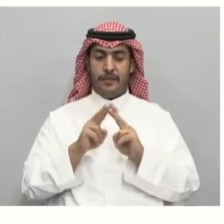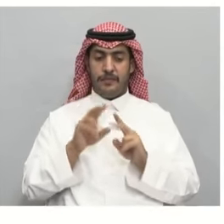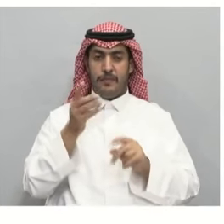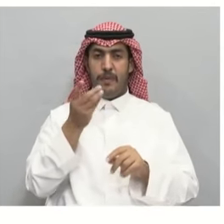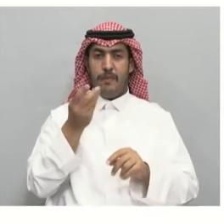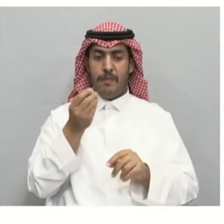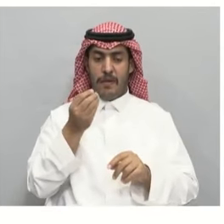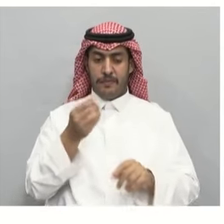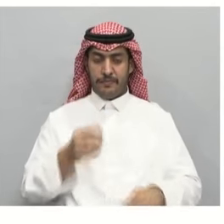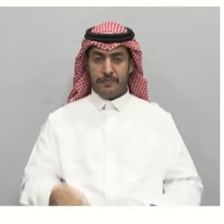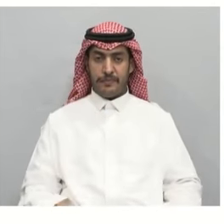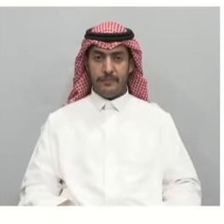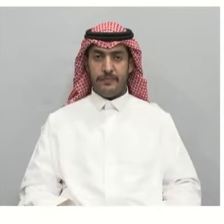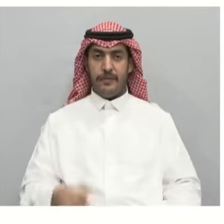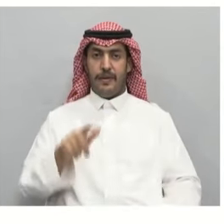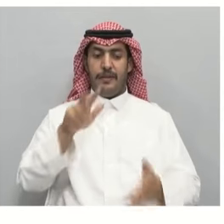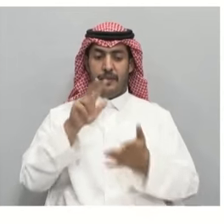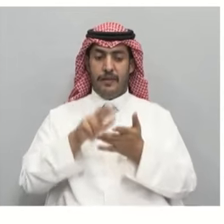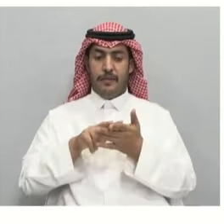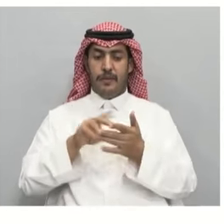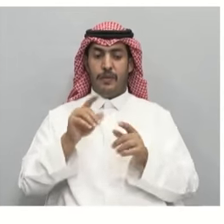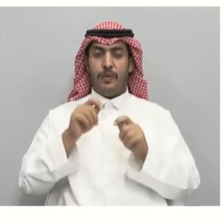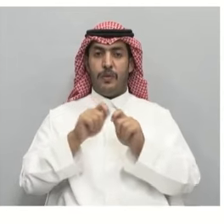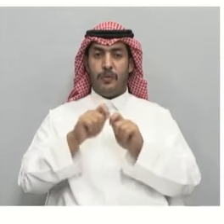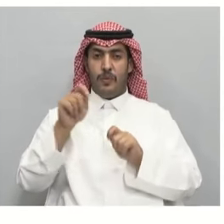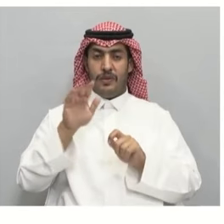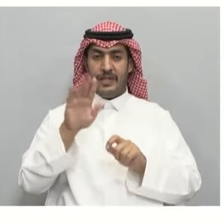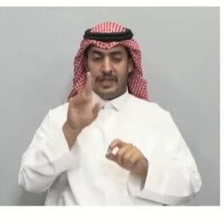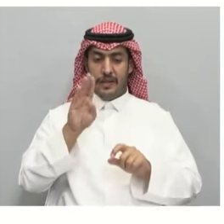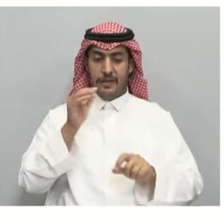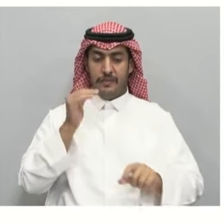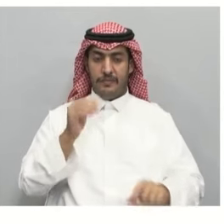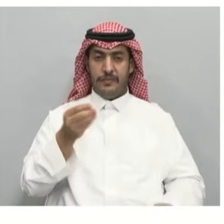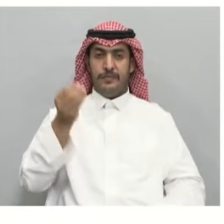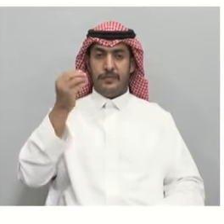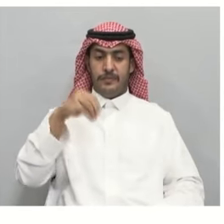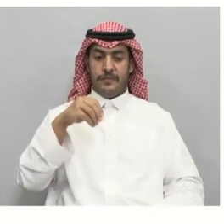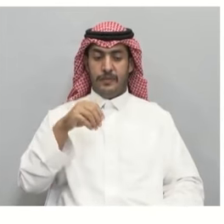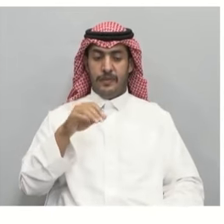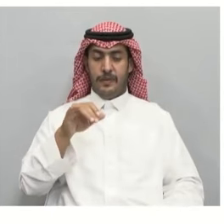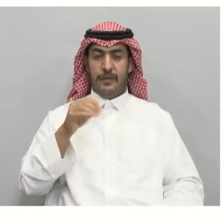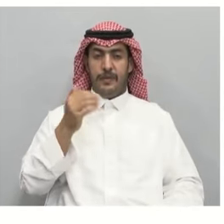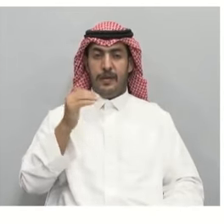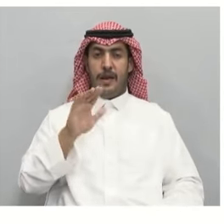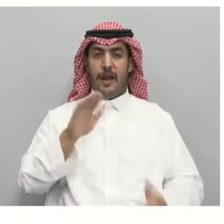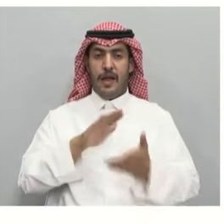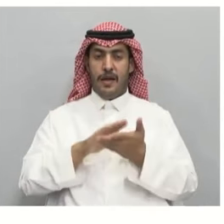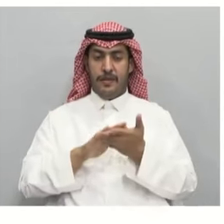الماده كما ايضا تعتمد على طول السلك بالاضافه الى مقطعه